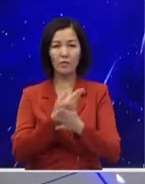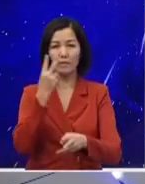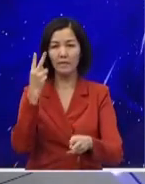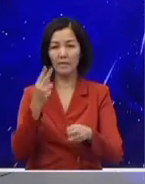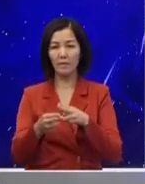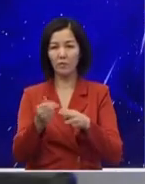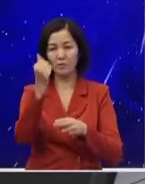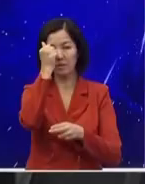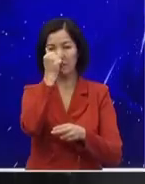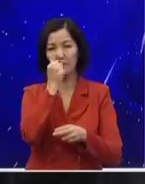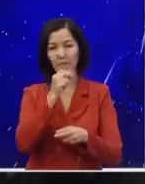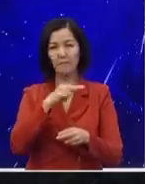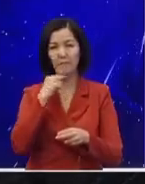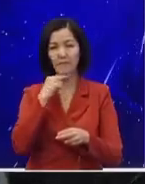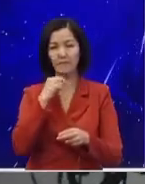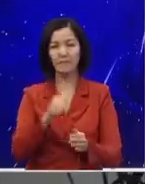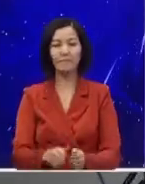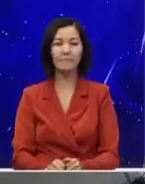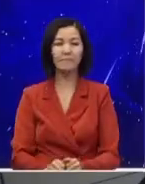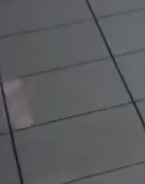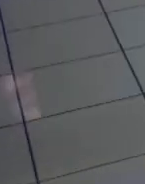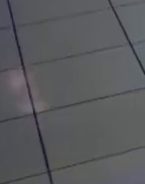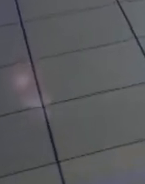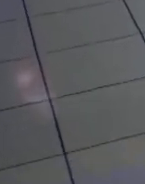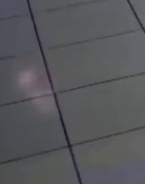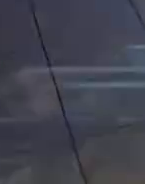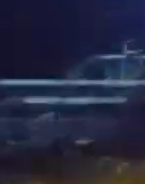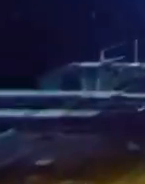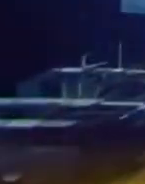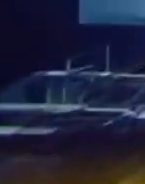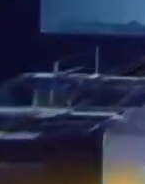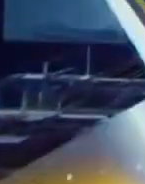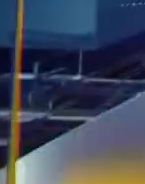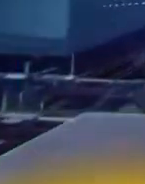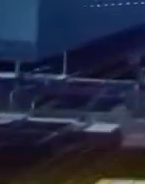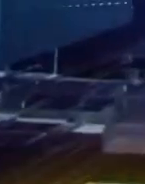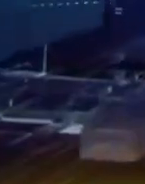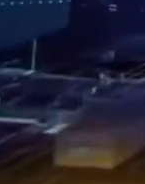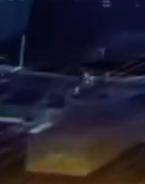этому часу. Я с вами прощаюсь. До свидания.